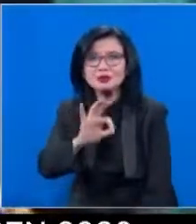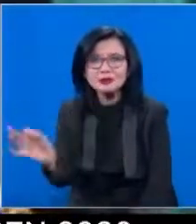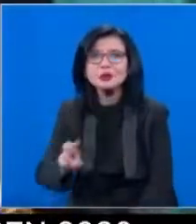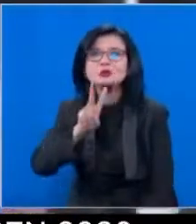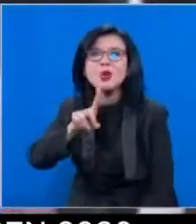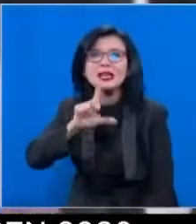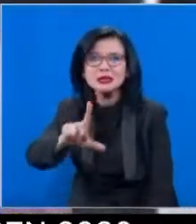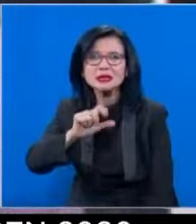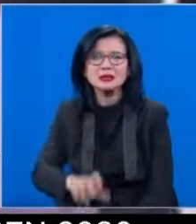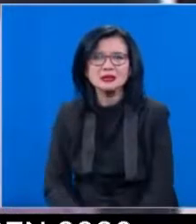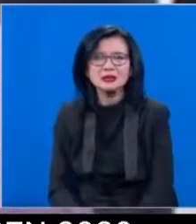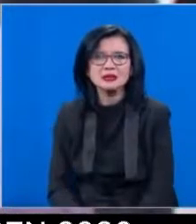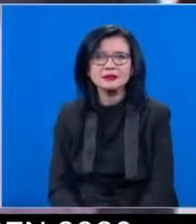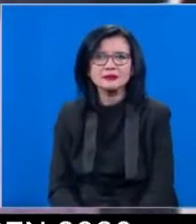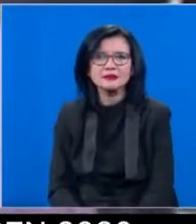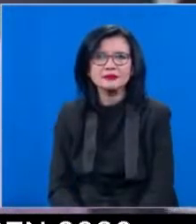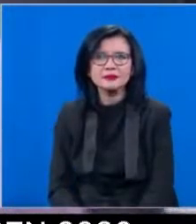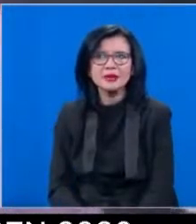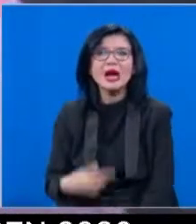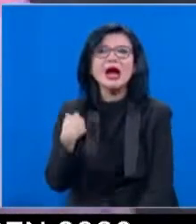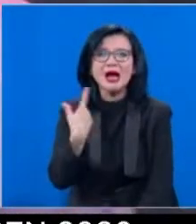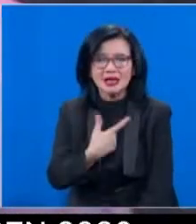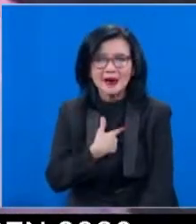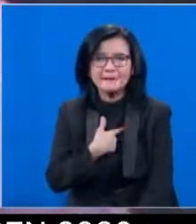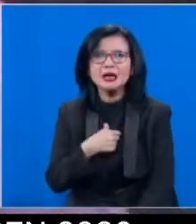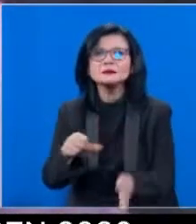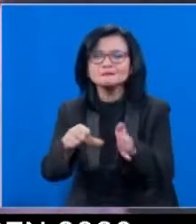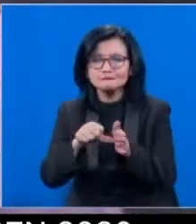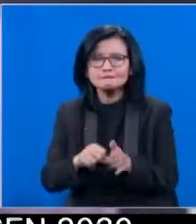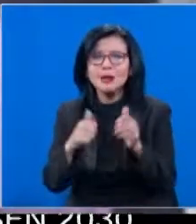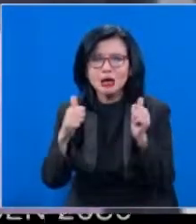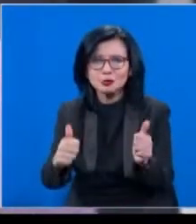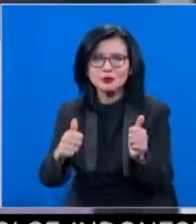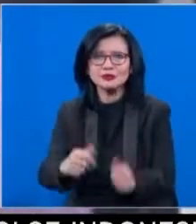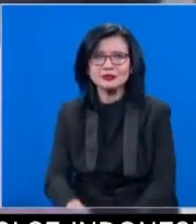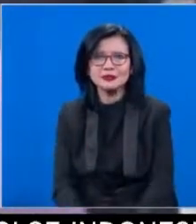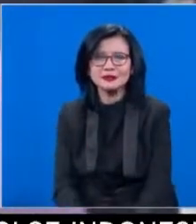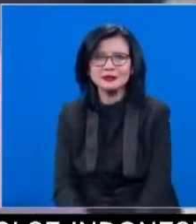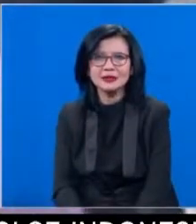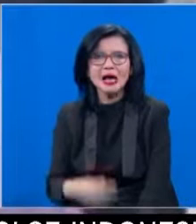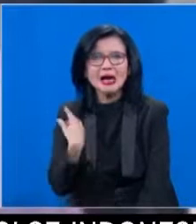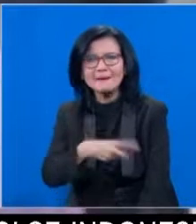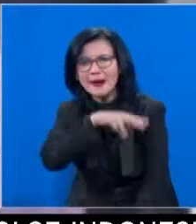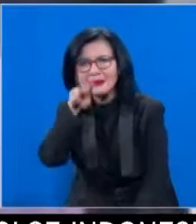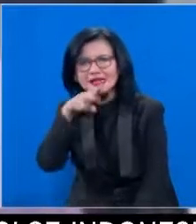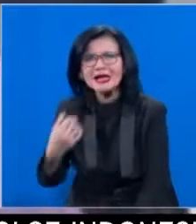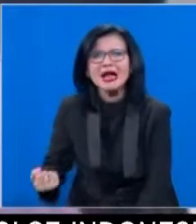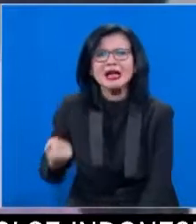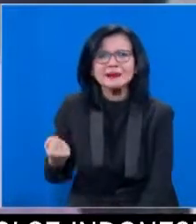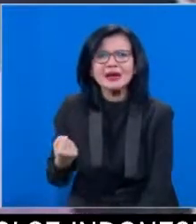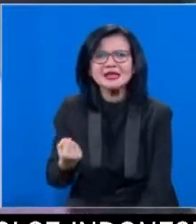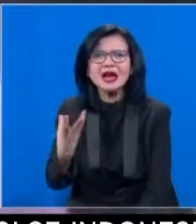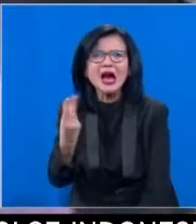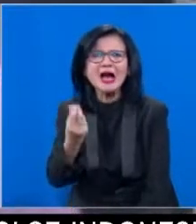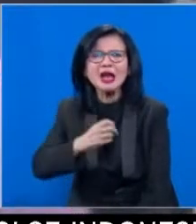l kami sebagai warga merasa terbantu sekali karena kami selalu mencari di pasar dengan harga yang mahal